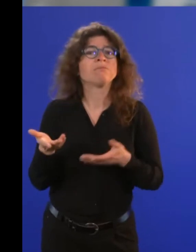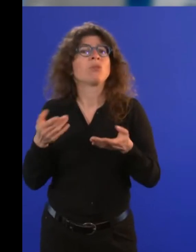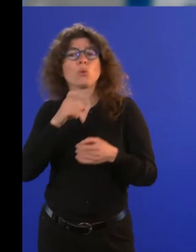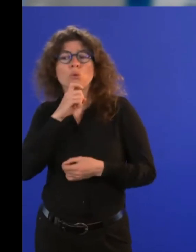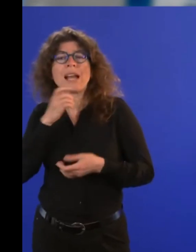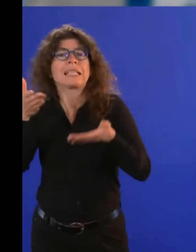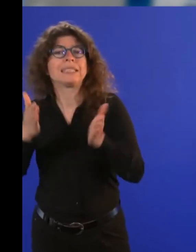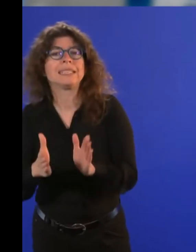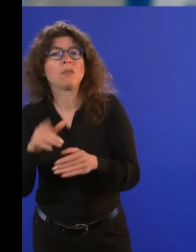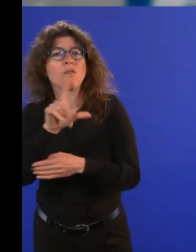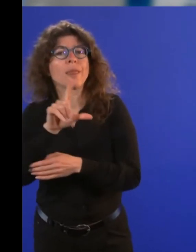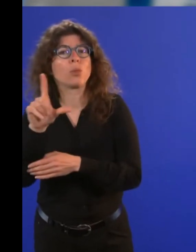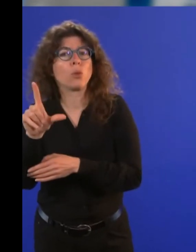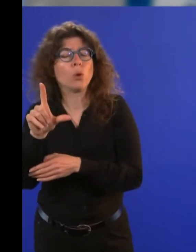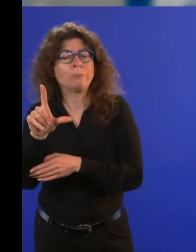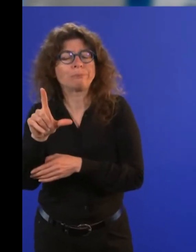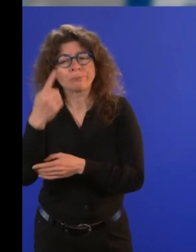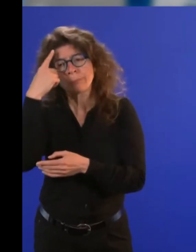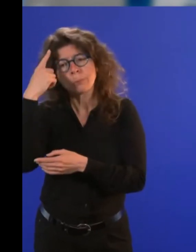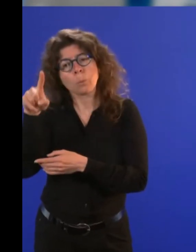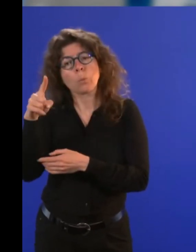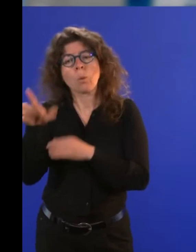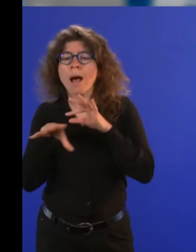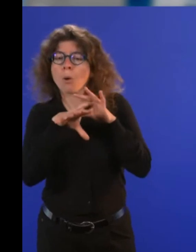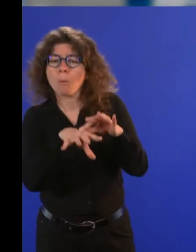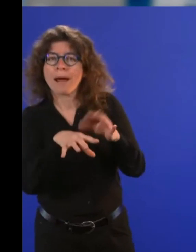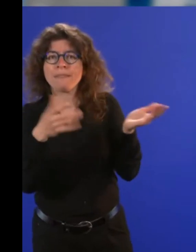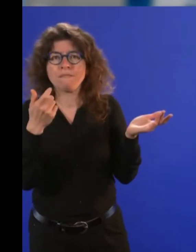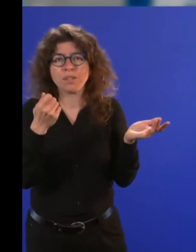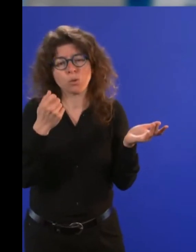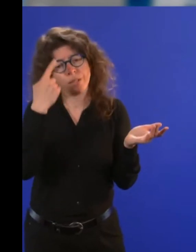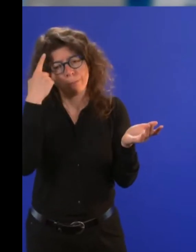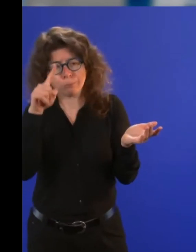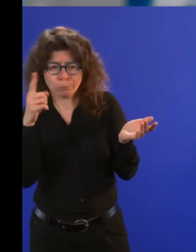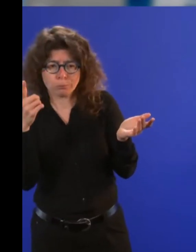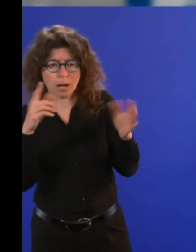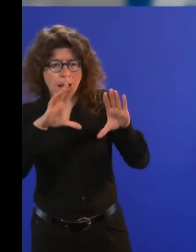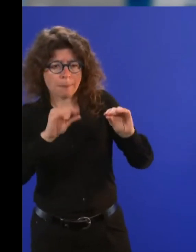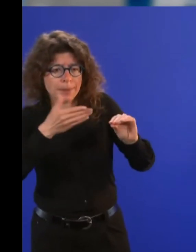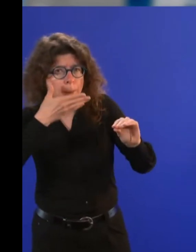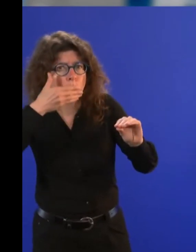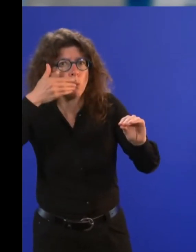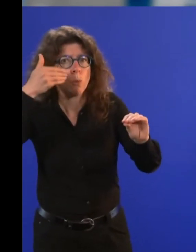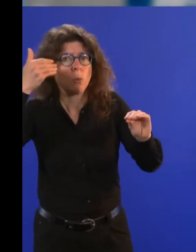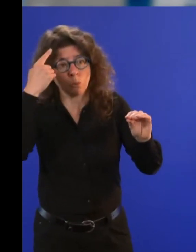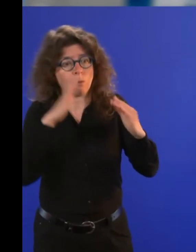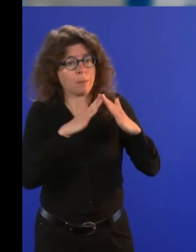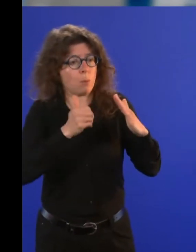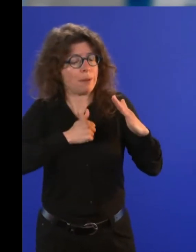va nous proposer d'être voté sur le dispositif d'accompagnement financier pour l'amélioration de l'habitat privé.